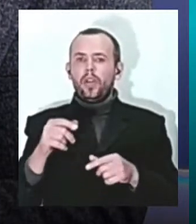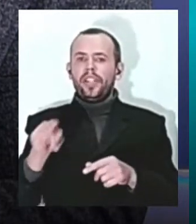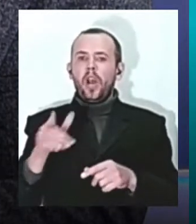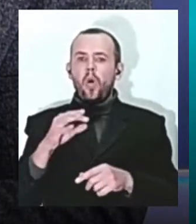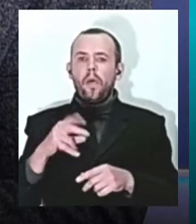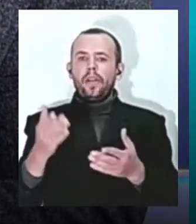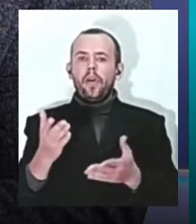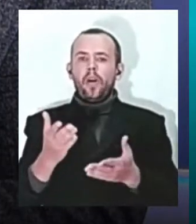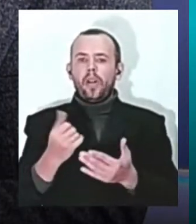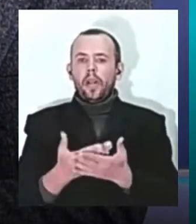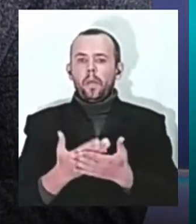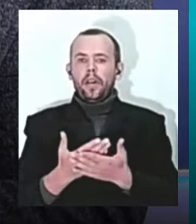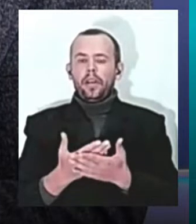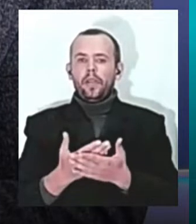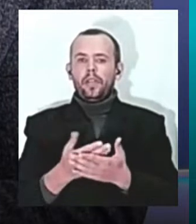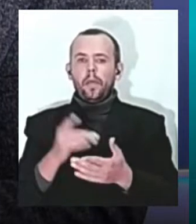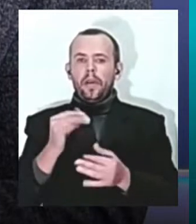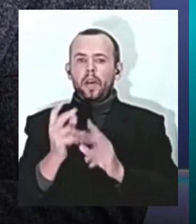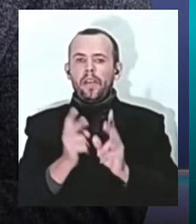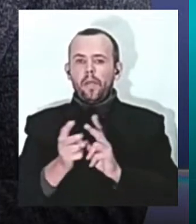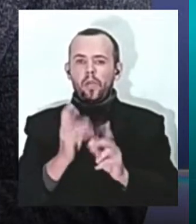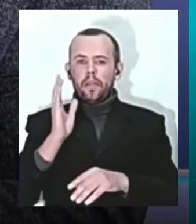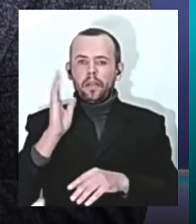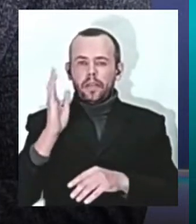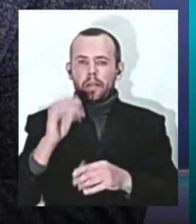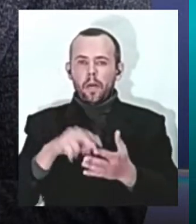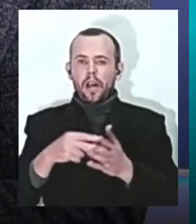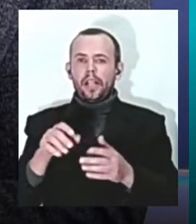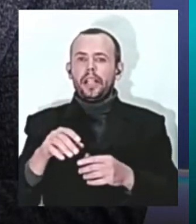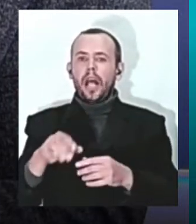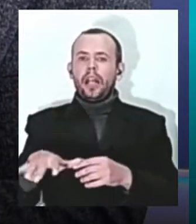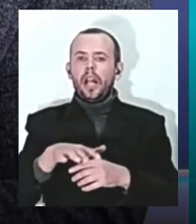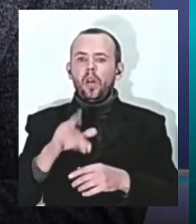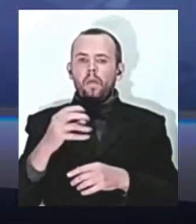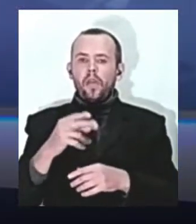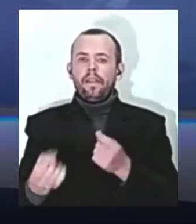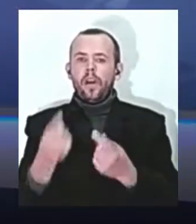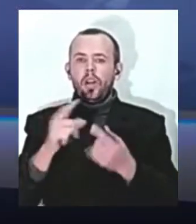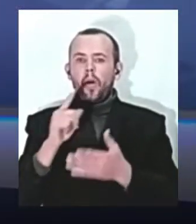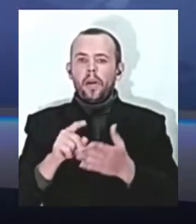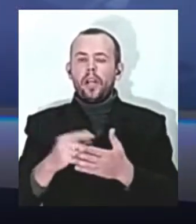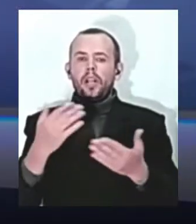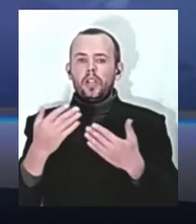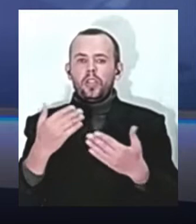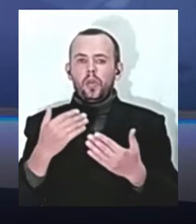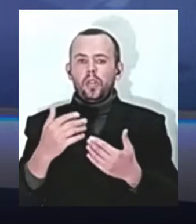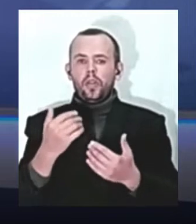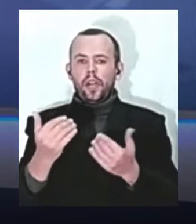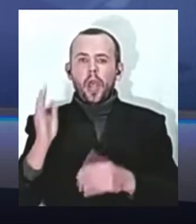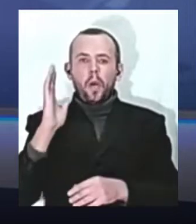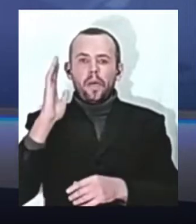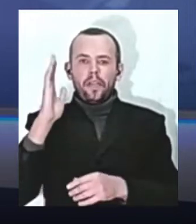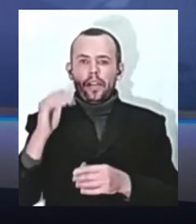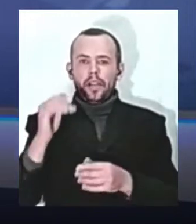наприклад, при формуванні перспективного плану територіальних громад виникали питання щодо їх майбутньої доцільності, щодо